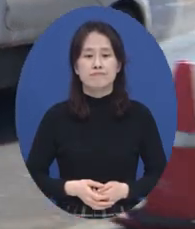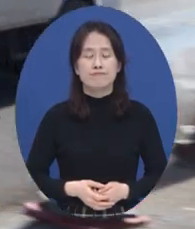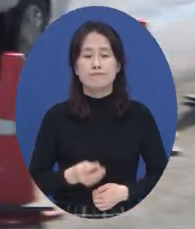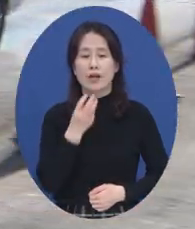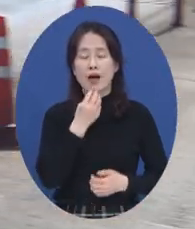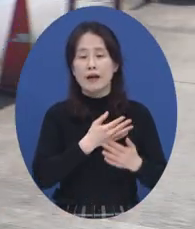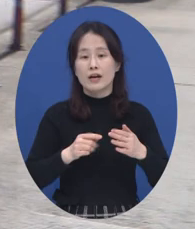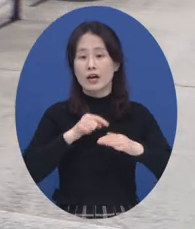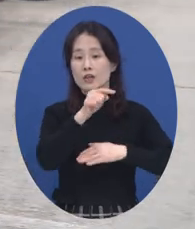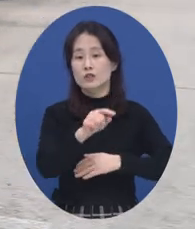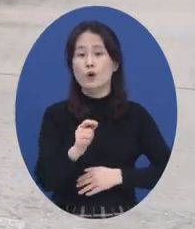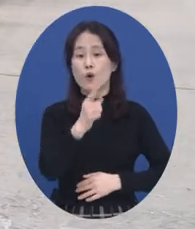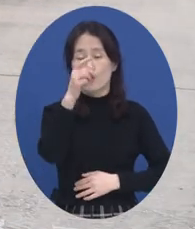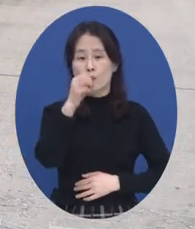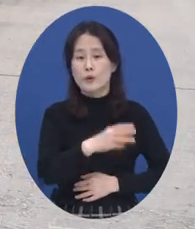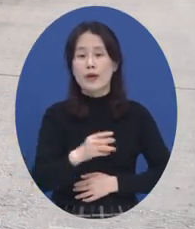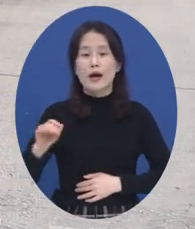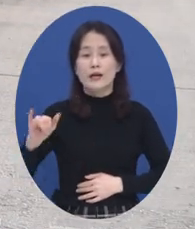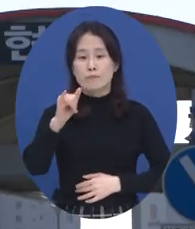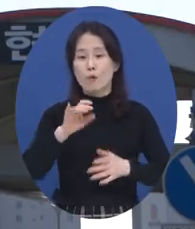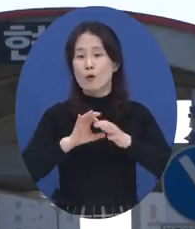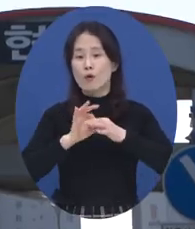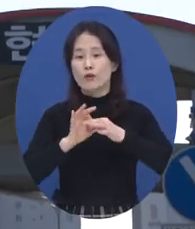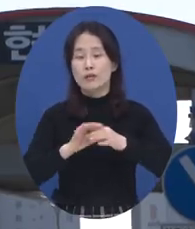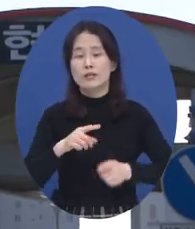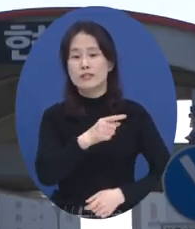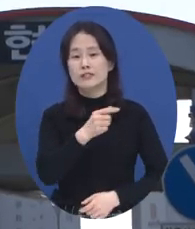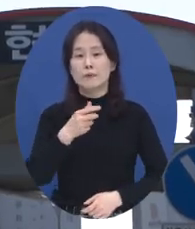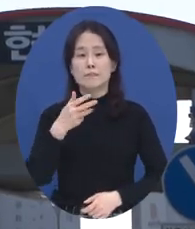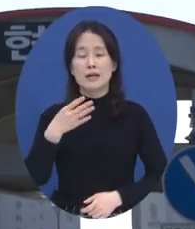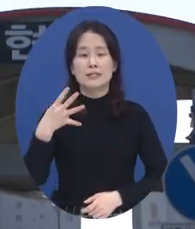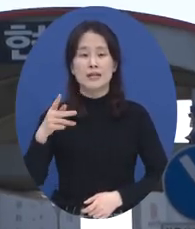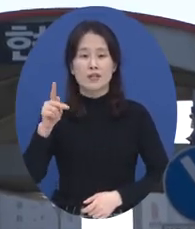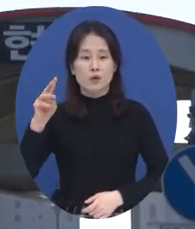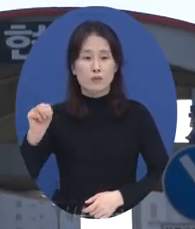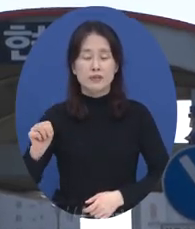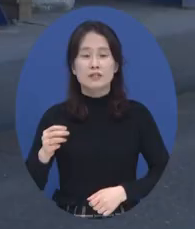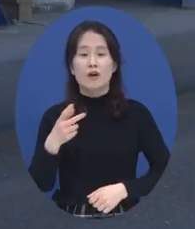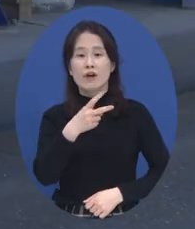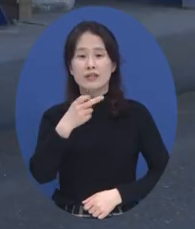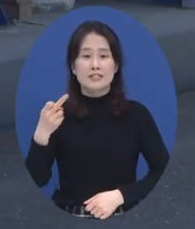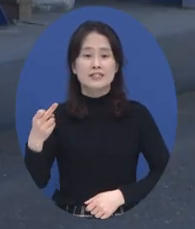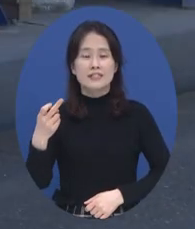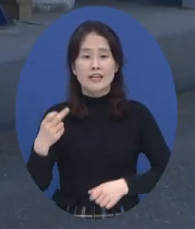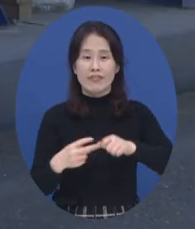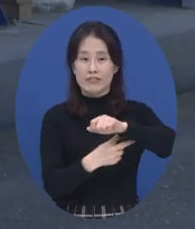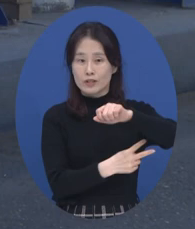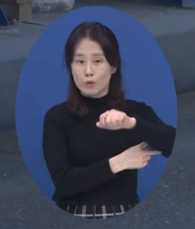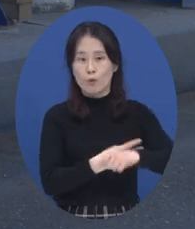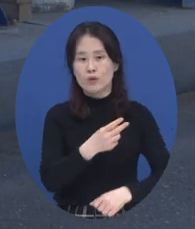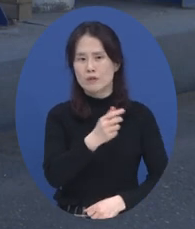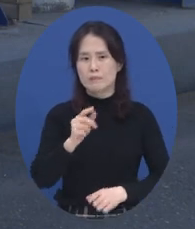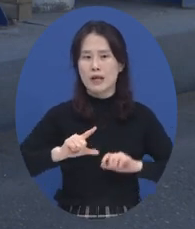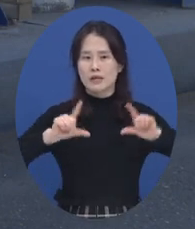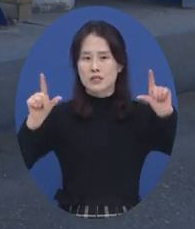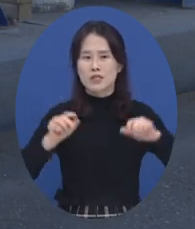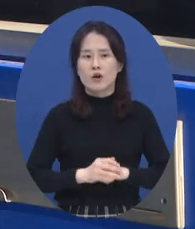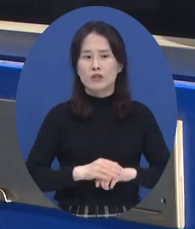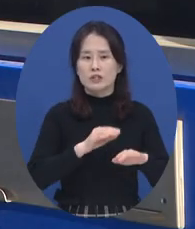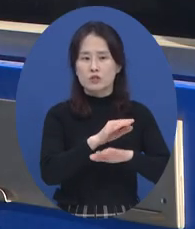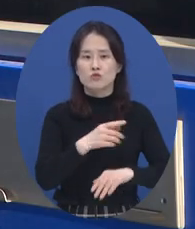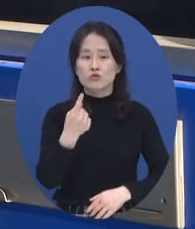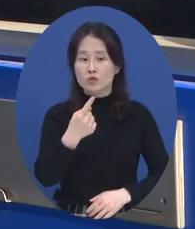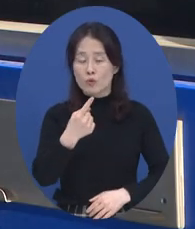한강을 가로질러 고양시와 김포시를 연결하는 1.84km 길이의 일산대교. 2008년 승용차 기준 1,000원이던